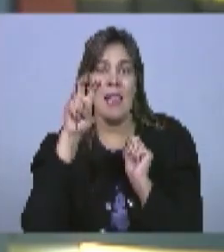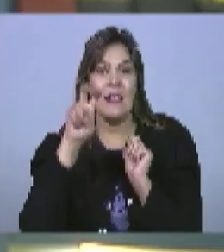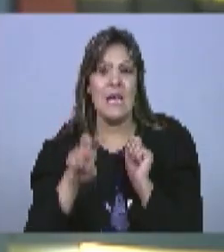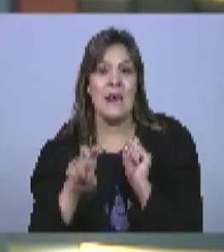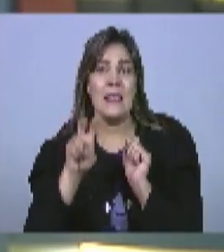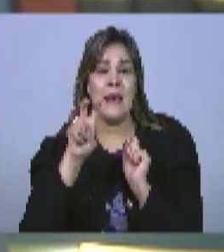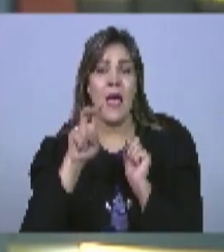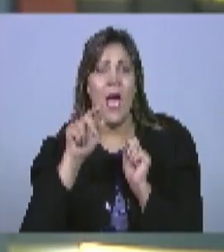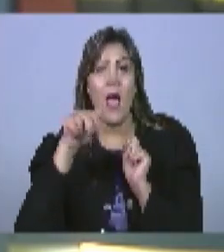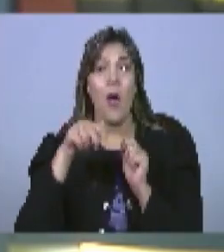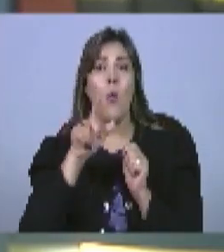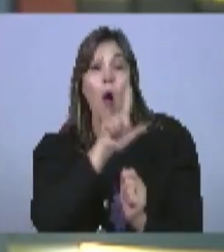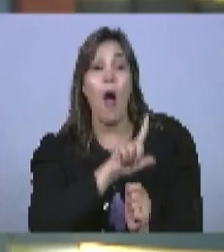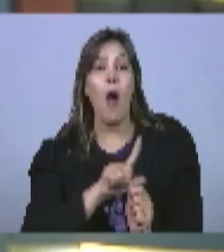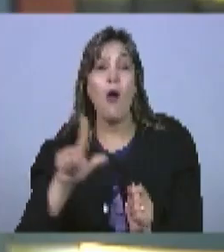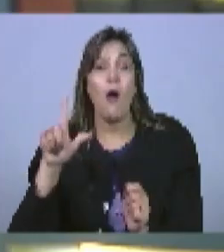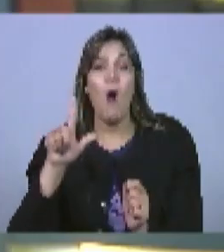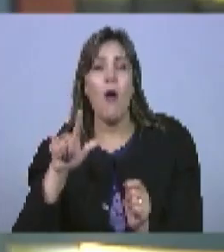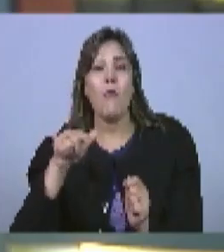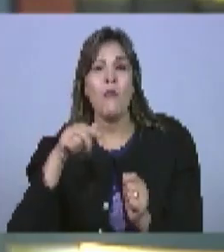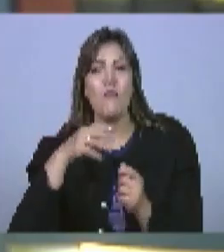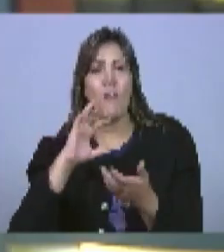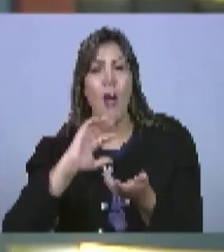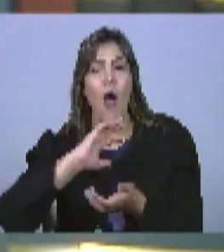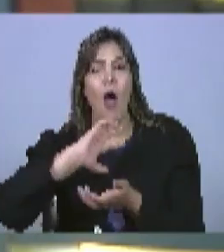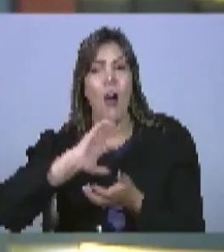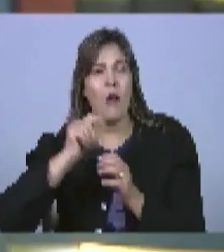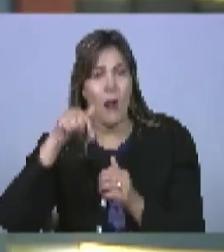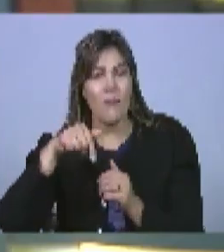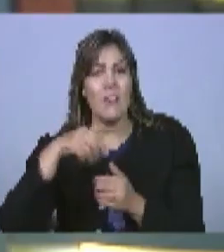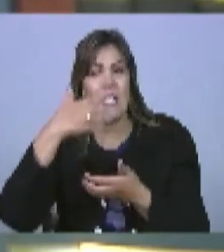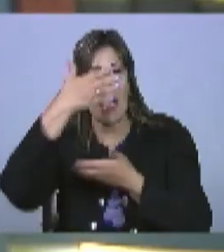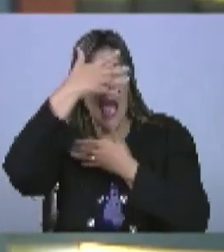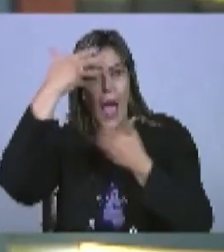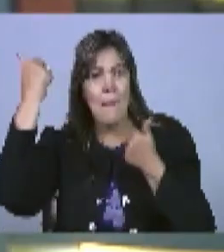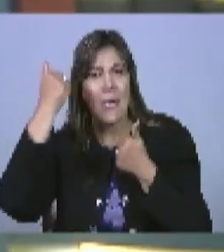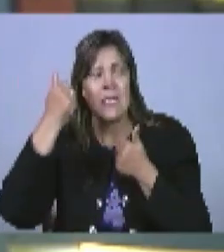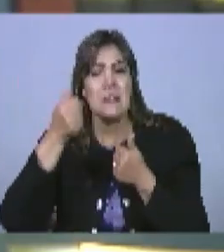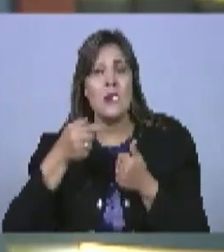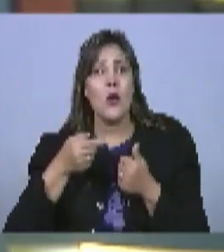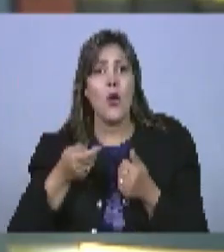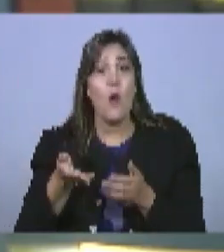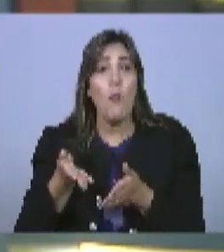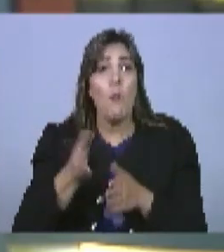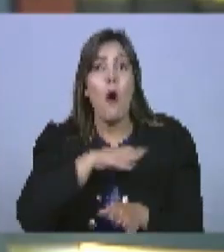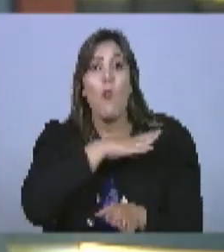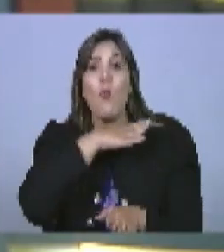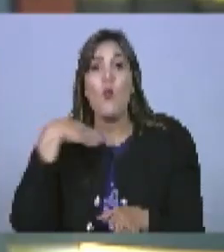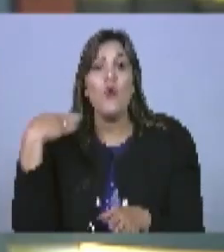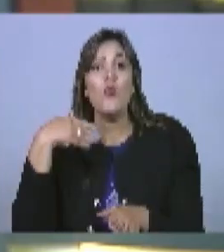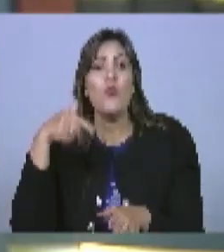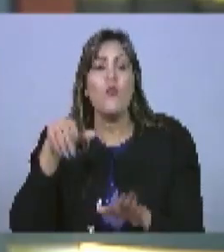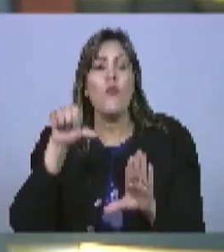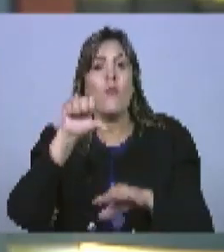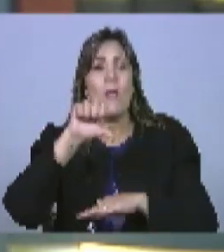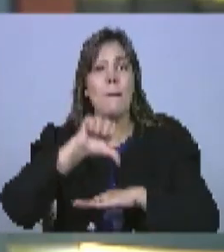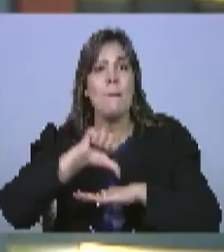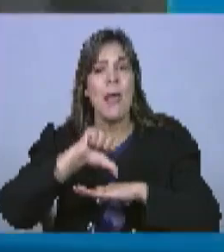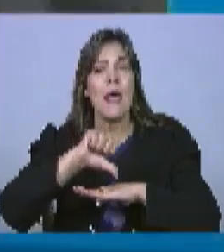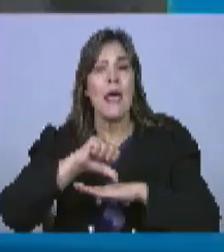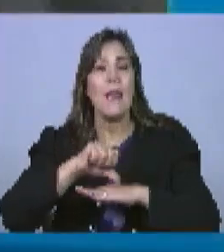حماس الفلسطيني الذي اغتيل في مكان ضيافته في